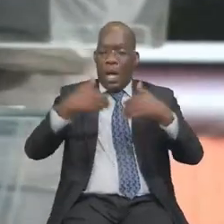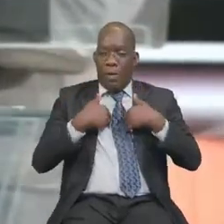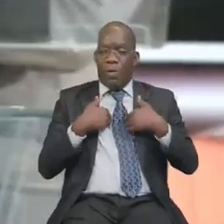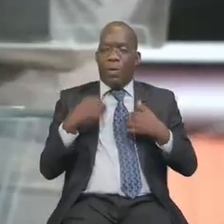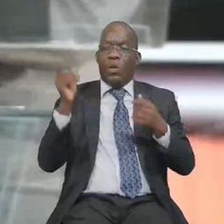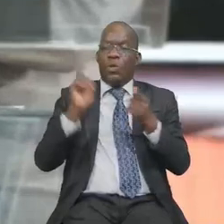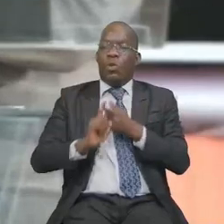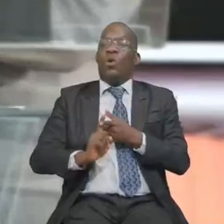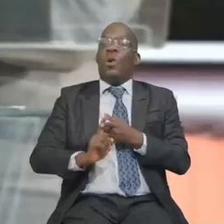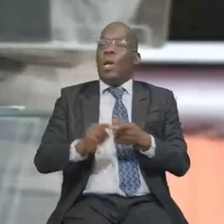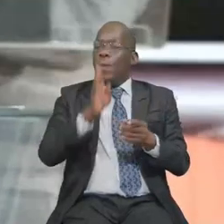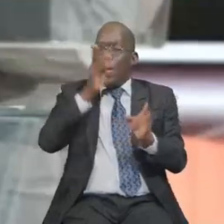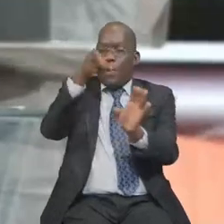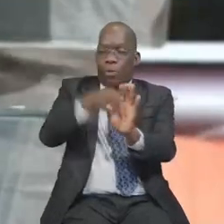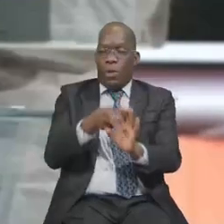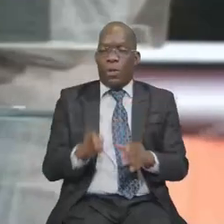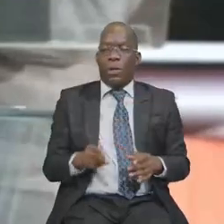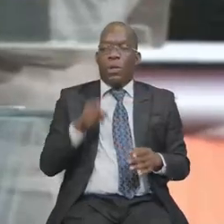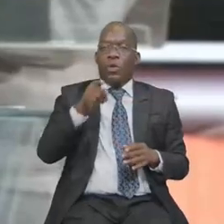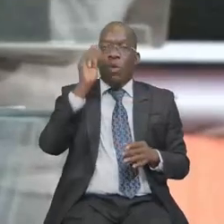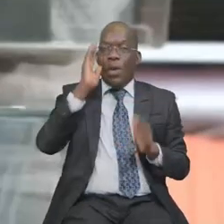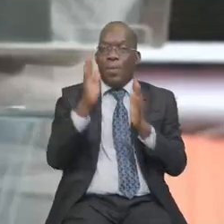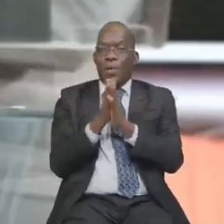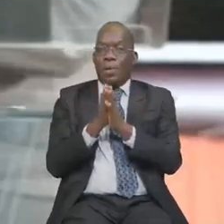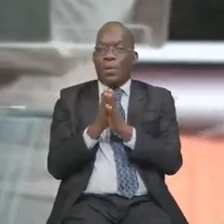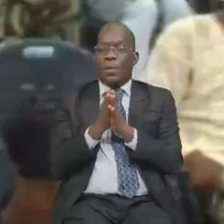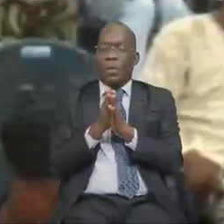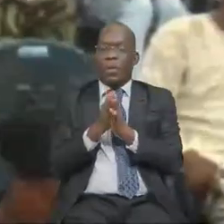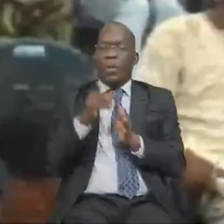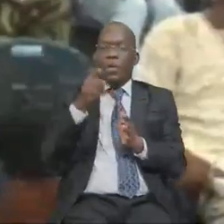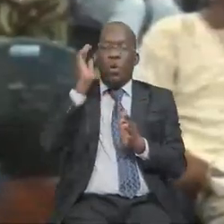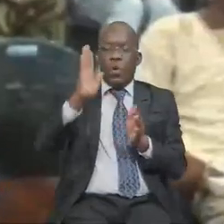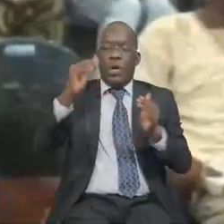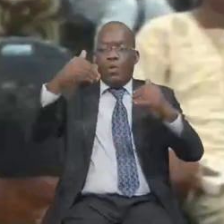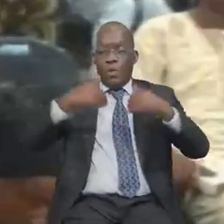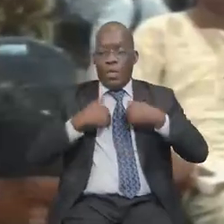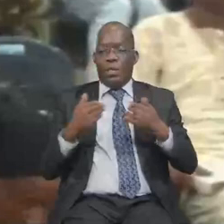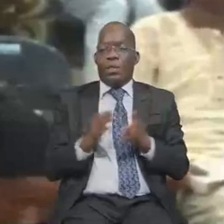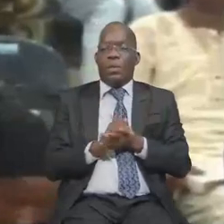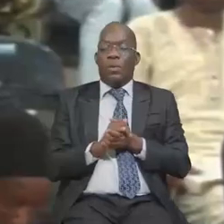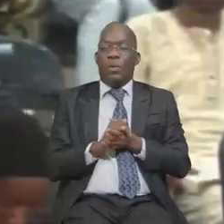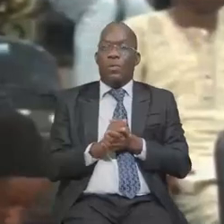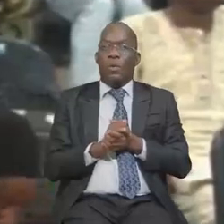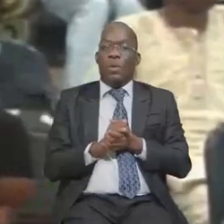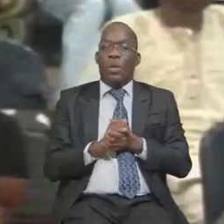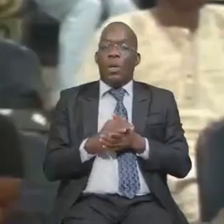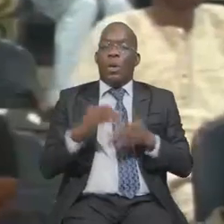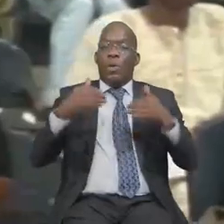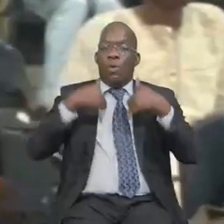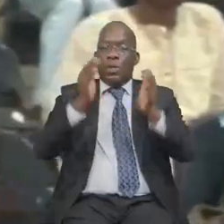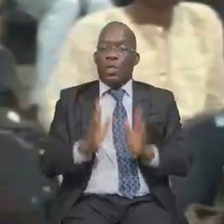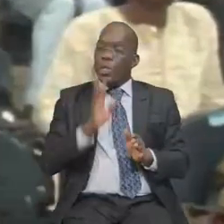participant, tu dois prier et tu dois posséder. Les possesseurs sont là et tu fais partie